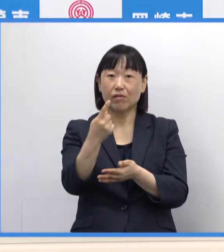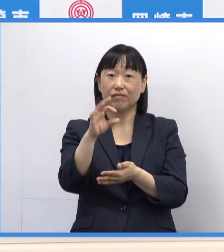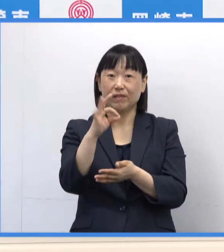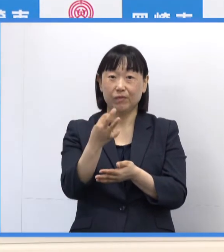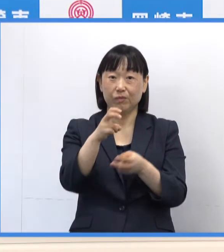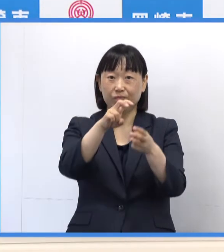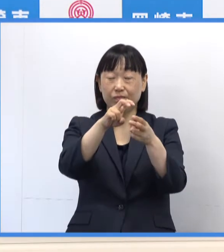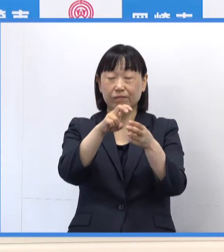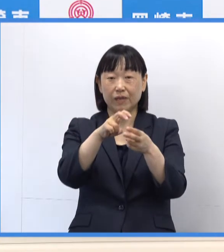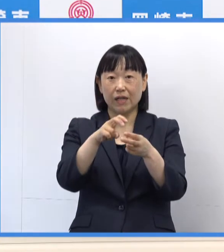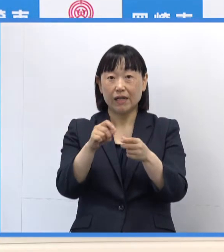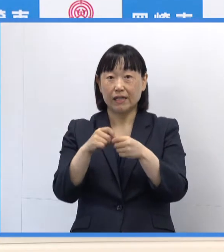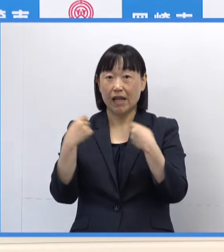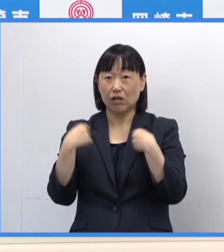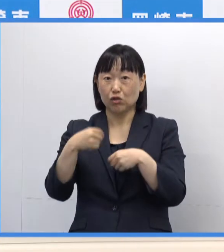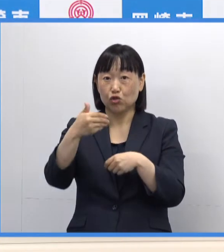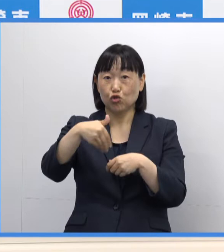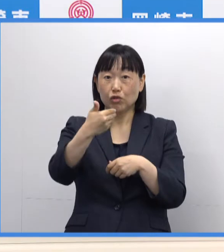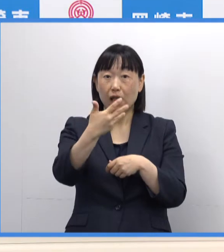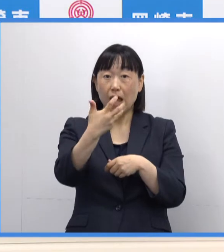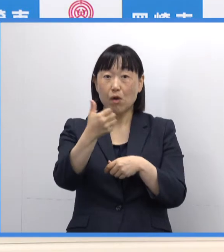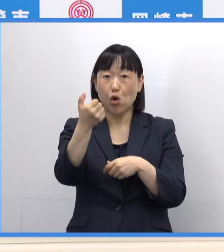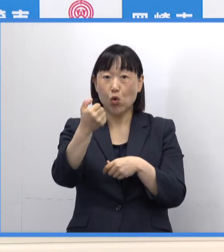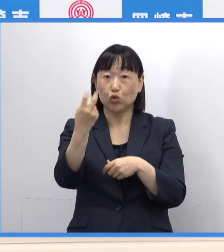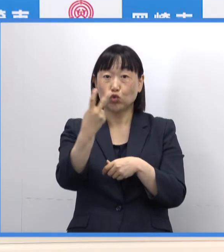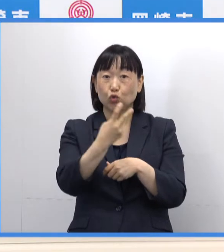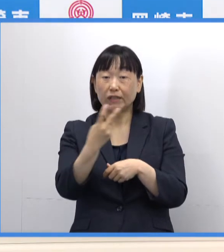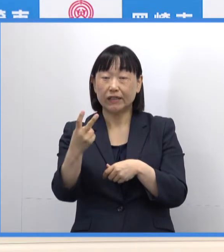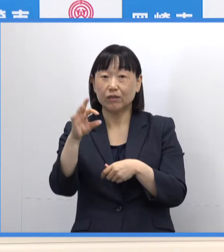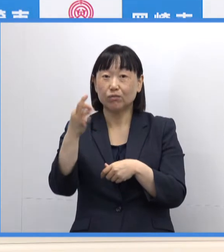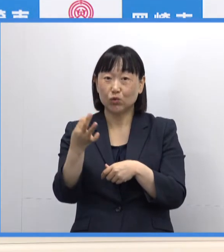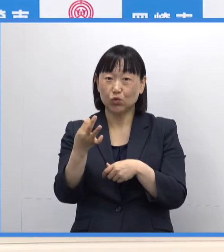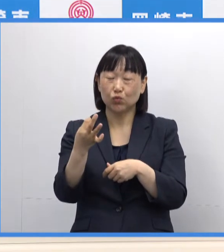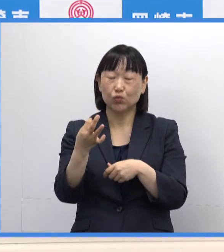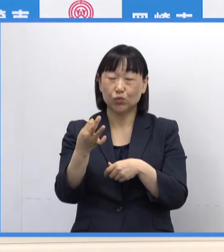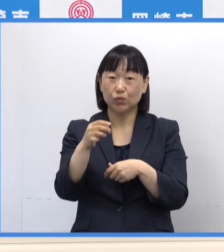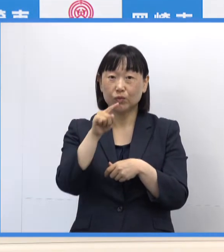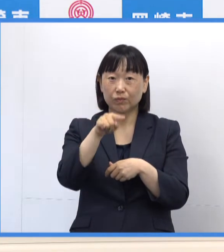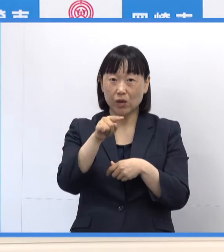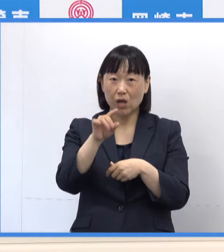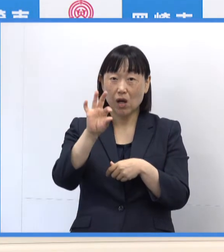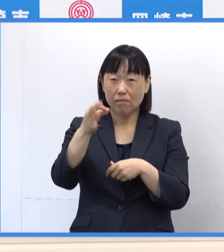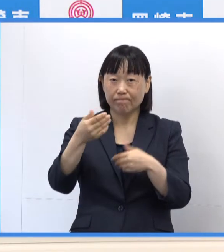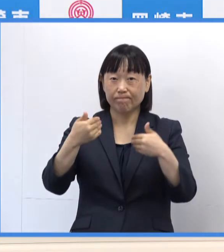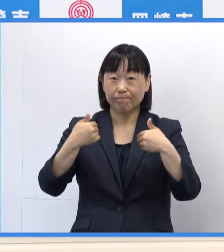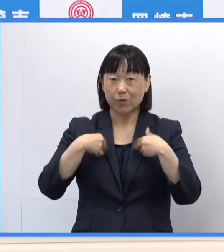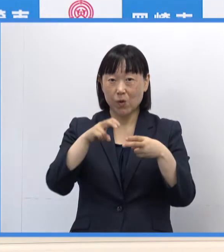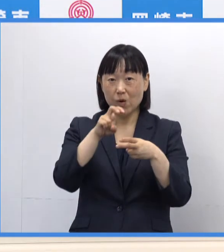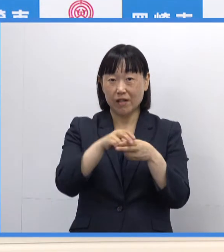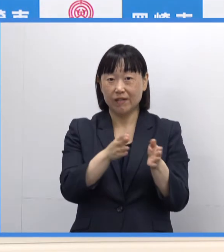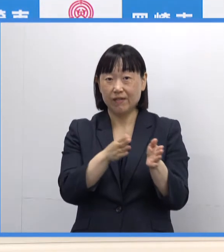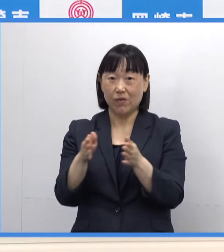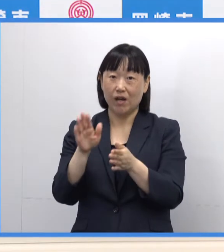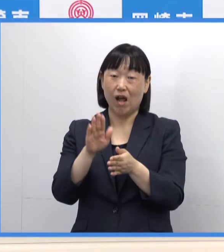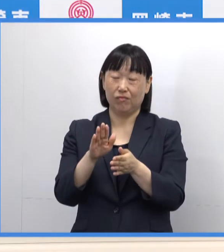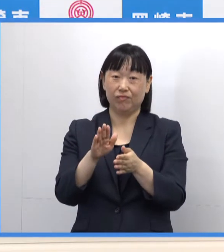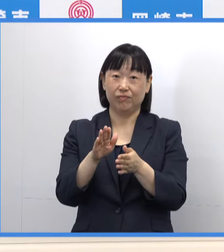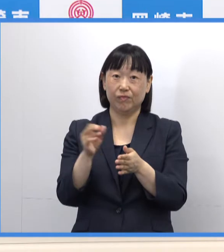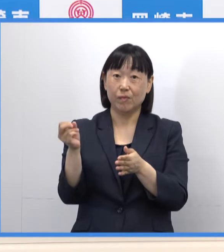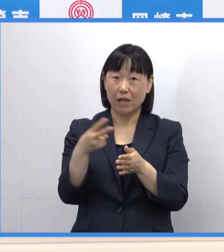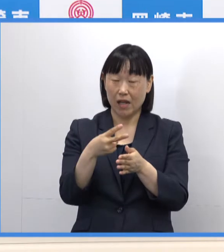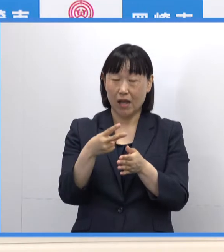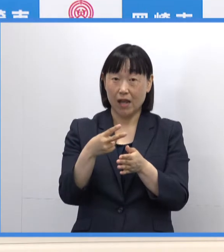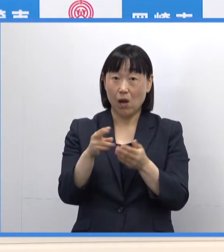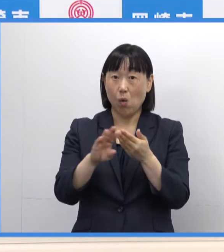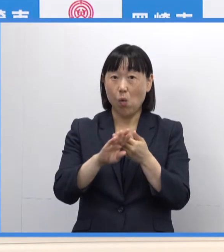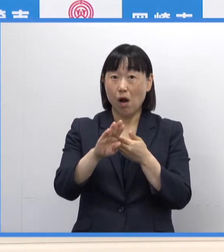9800人分、正確には9852人分ということになりますが、の有料席でございます。また